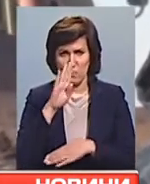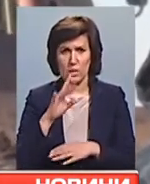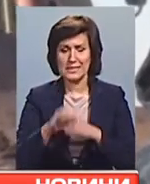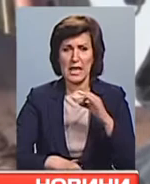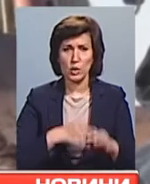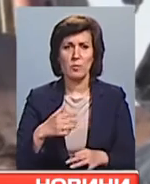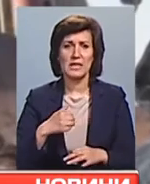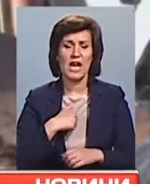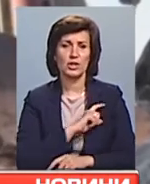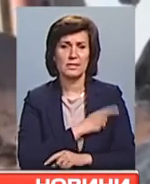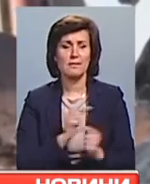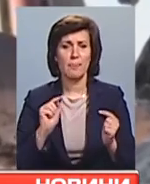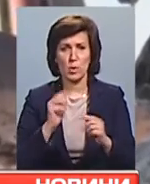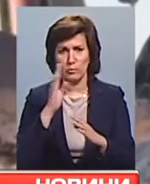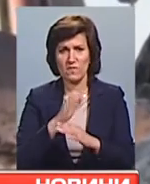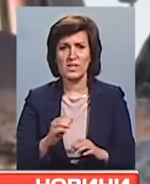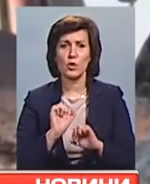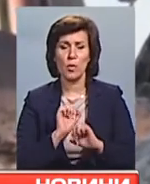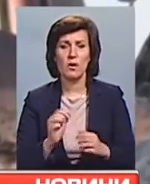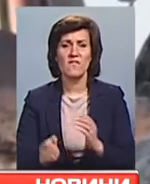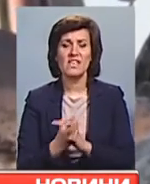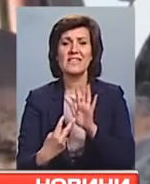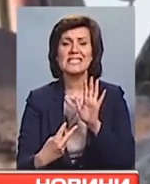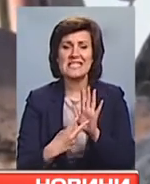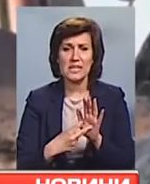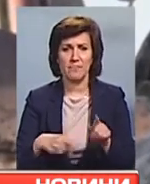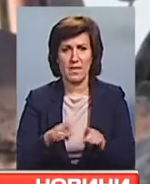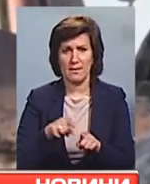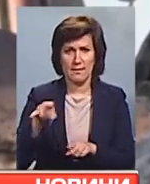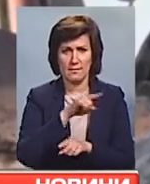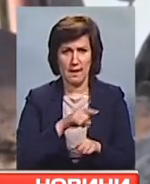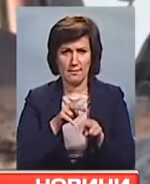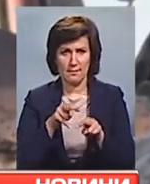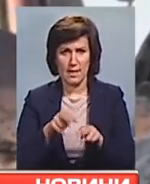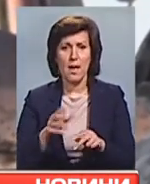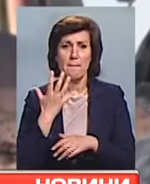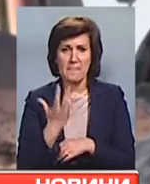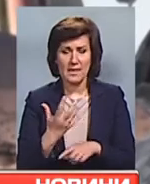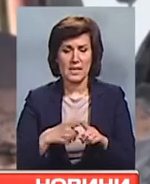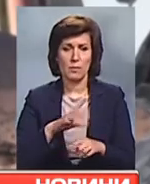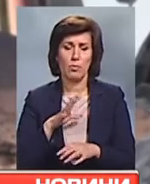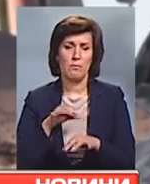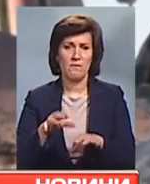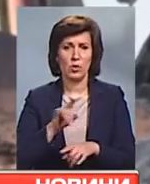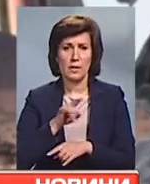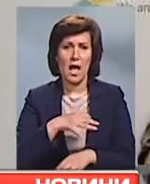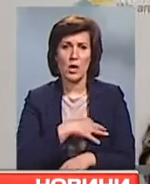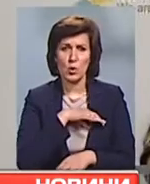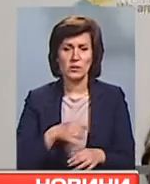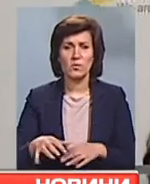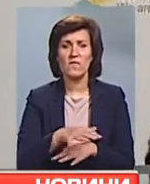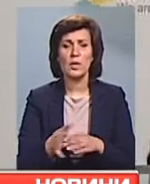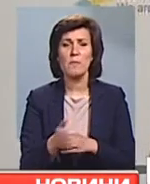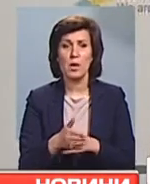сили протиповітряної оборони виявили 7 таких літальних апаратів, 5 з яких проводили аеророзвідку в районі Маріуполя.